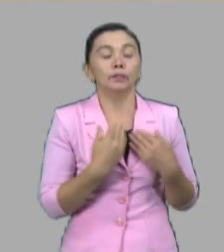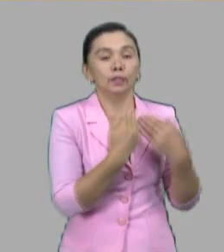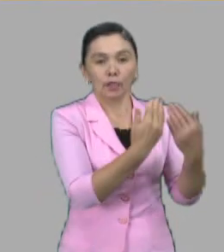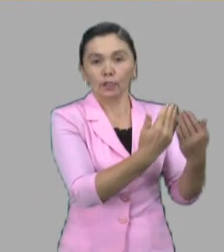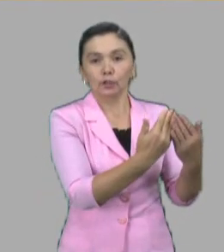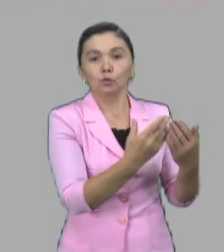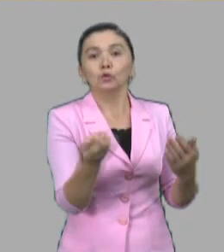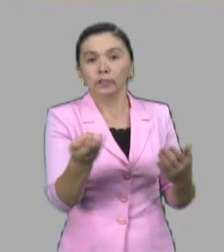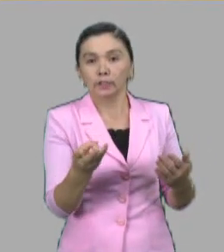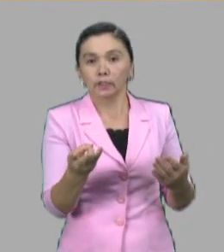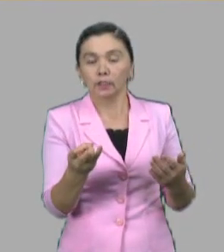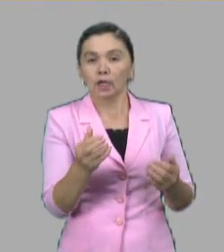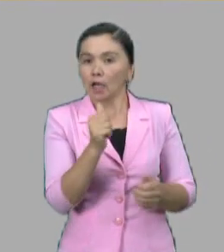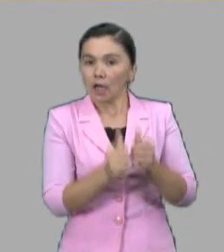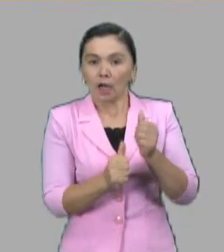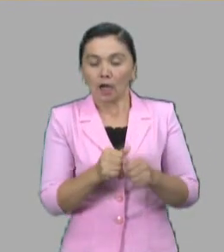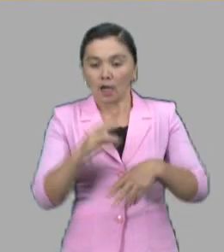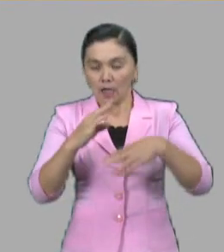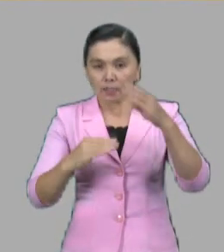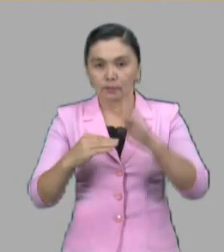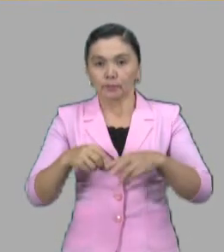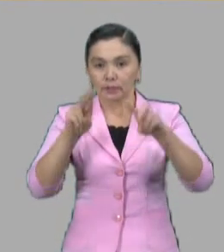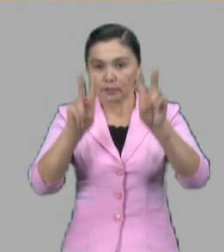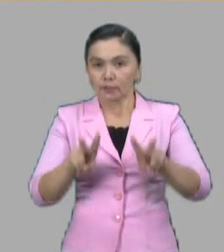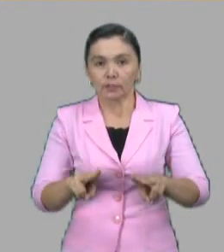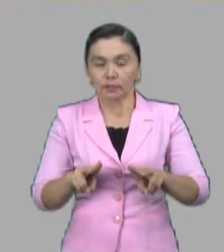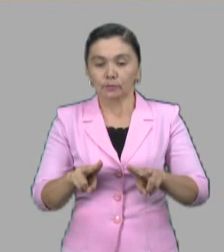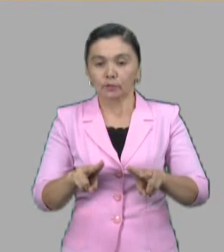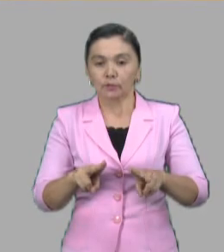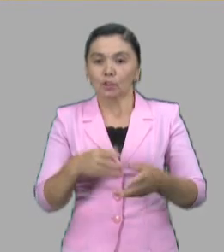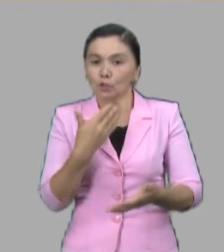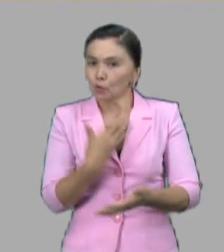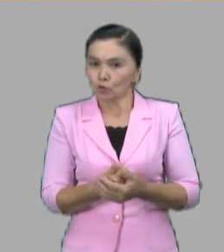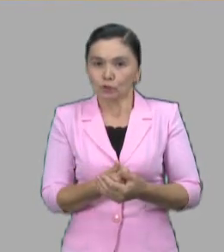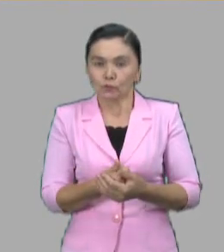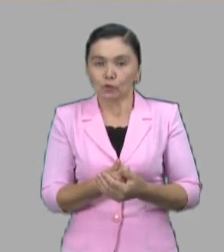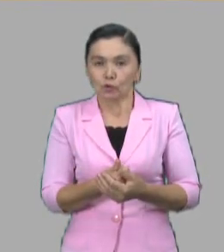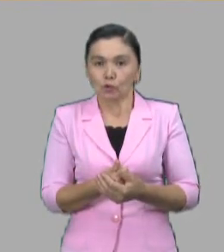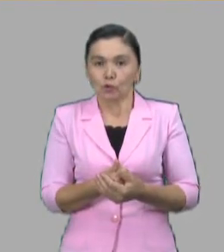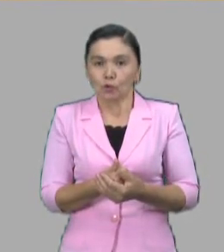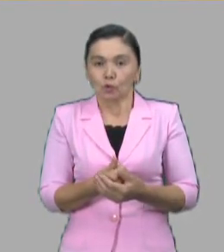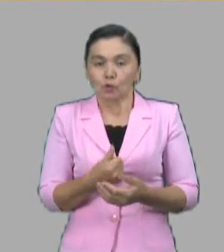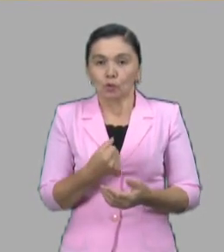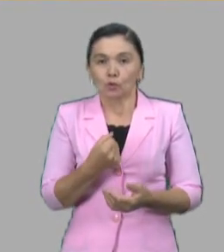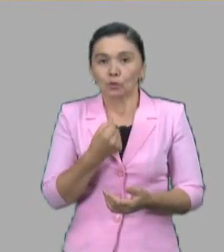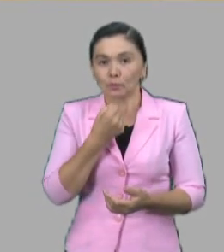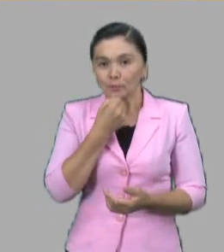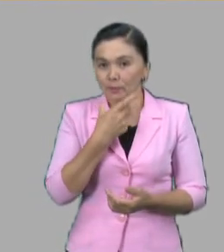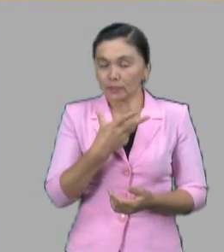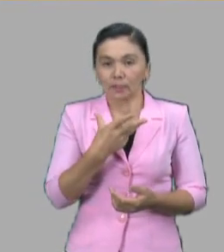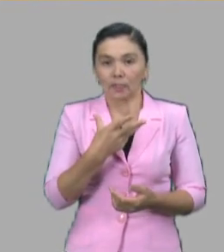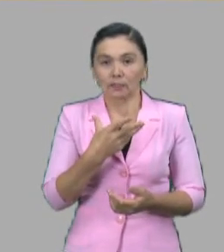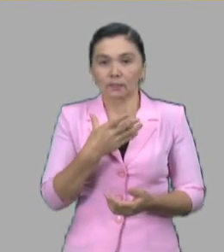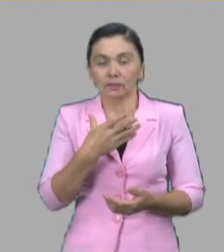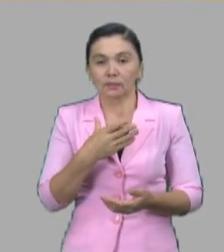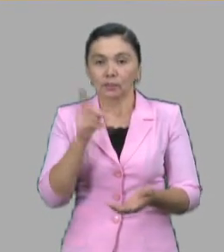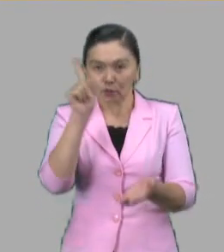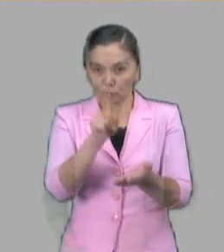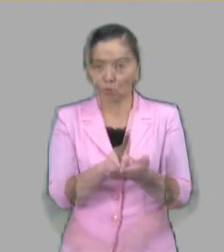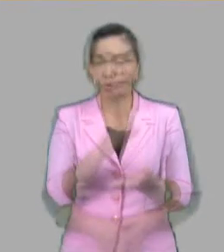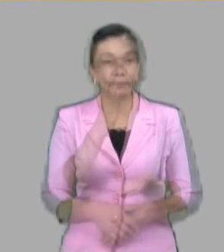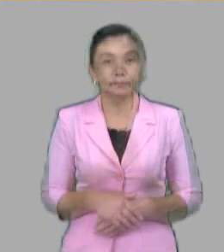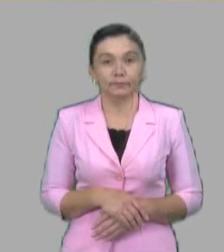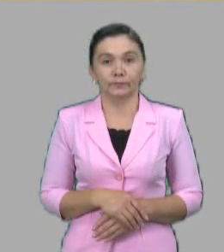бир кесиптин өзүнүн жагымдуу кызматы бар. Эми ушул маселени чечүүгө кезек